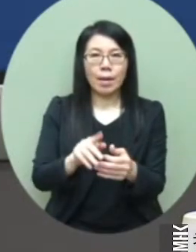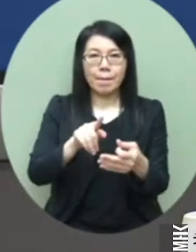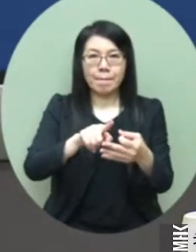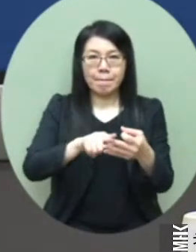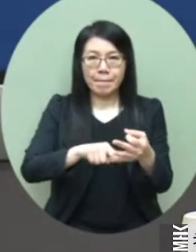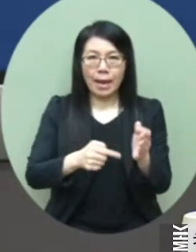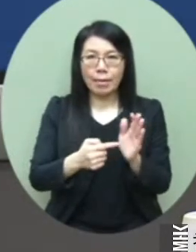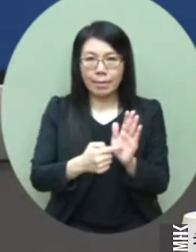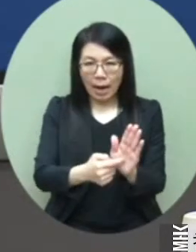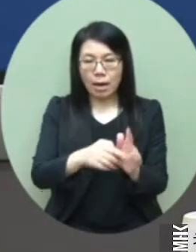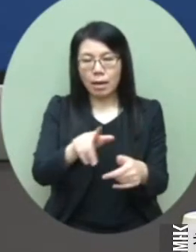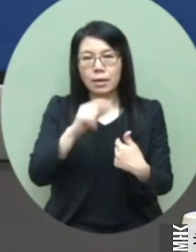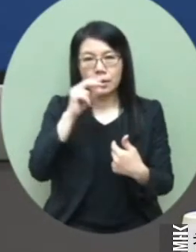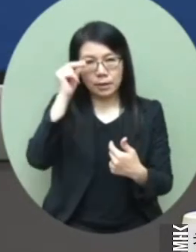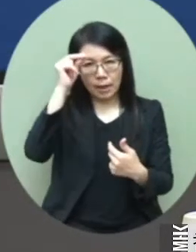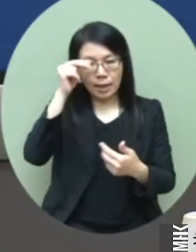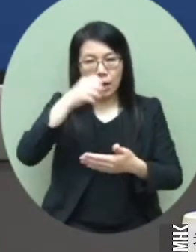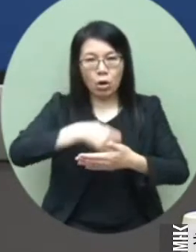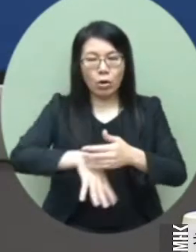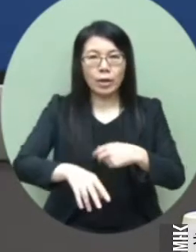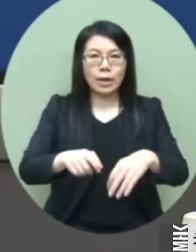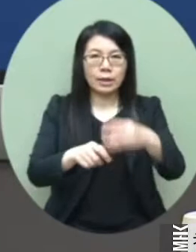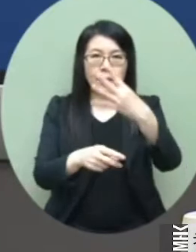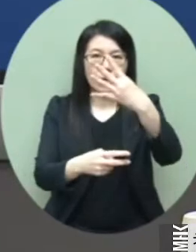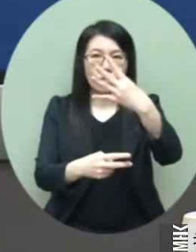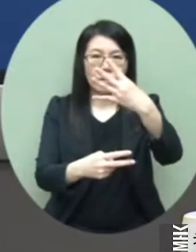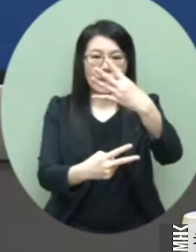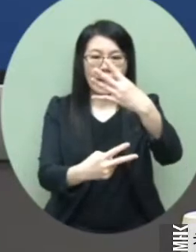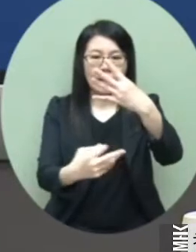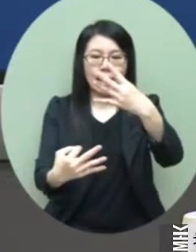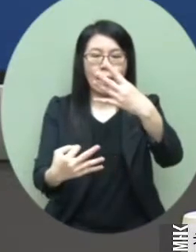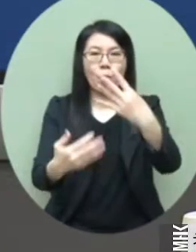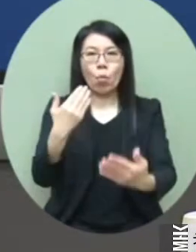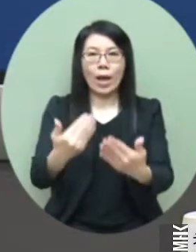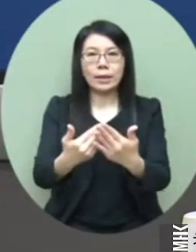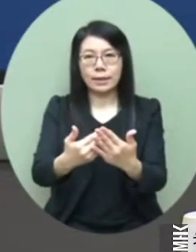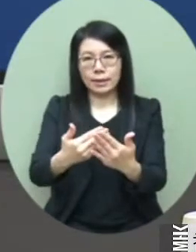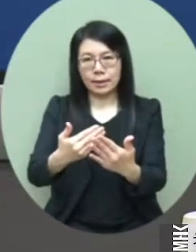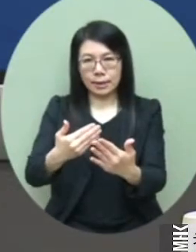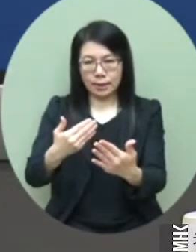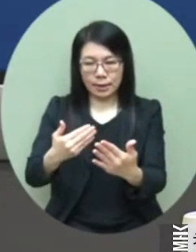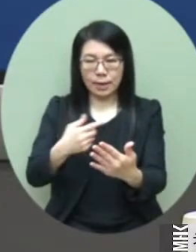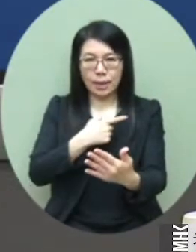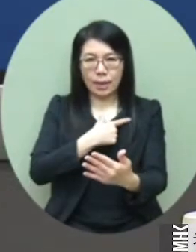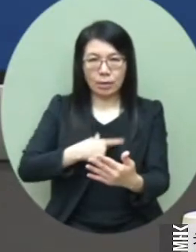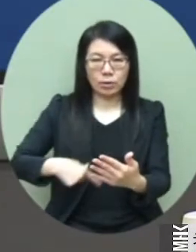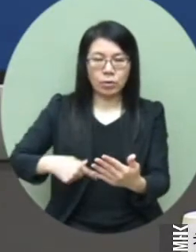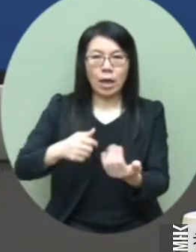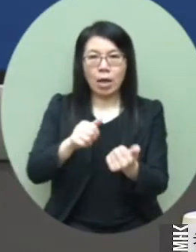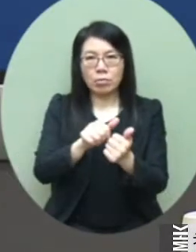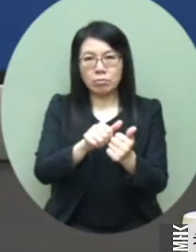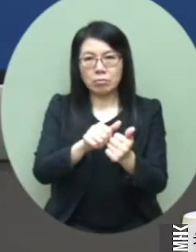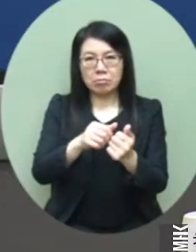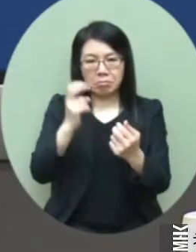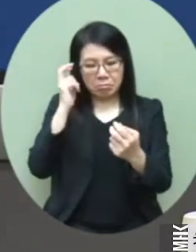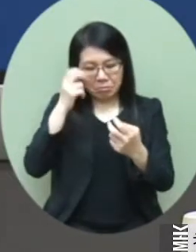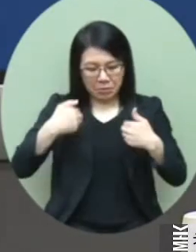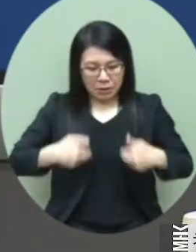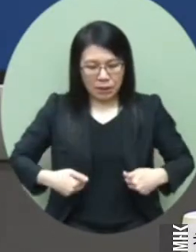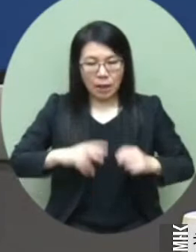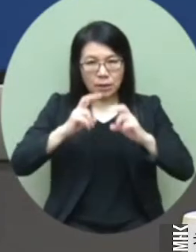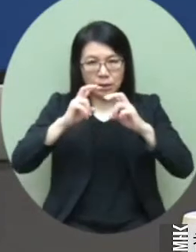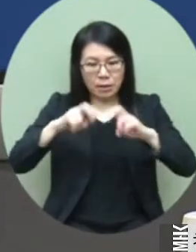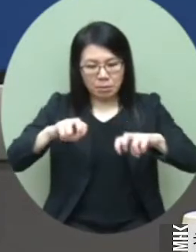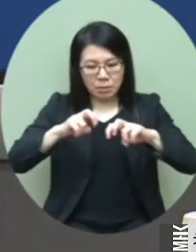名期結束嘅7日之內，即係4月23日或之前呢，候選人資格審查委員會將會係作